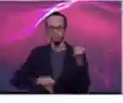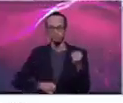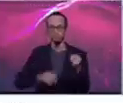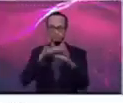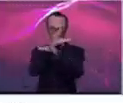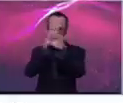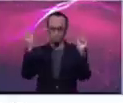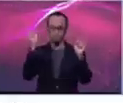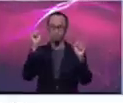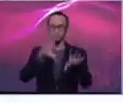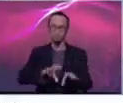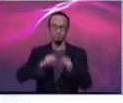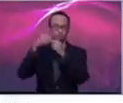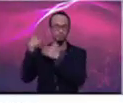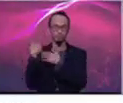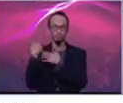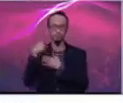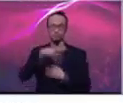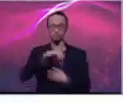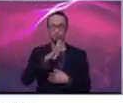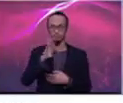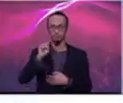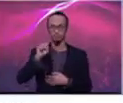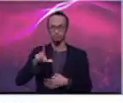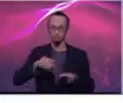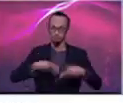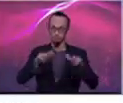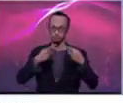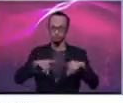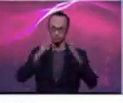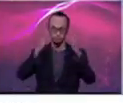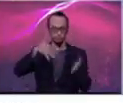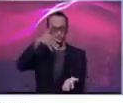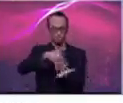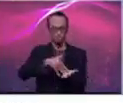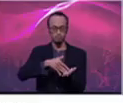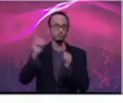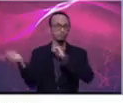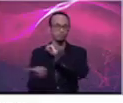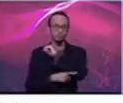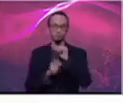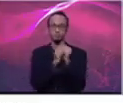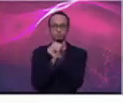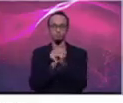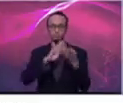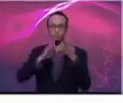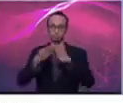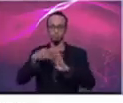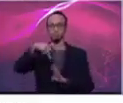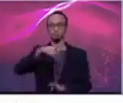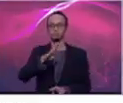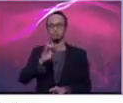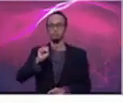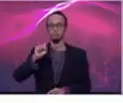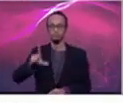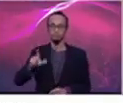majikan bertanggungjawab pbsl memberi ruang kepada pesalah untuk menjalani hukuman dalam komuniti pbsl di penjara